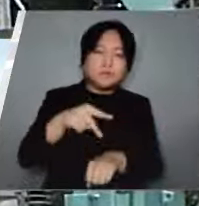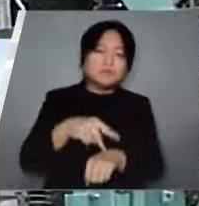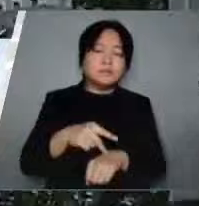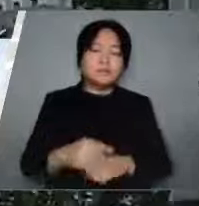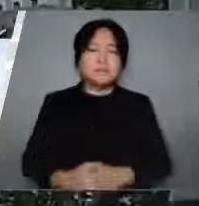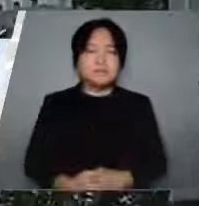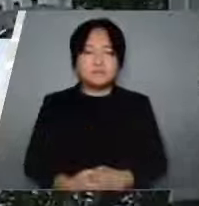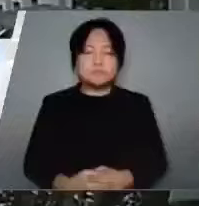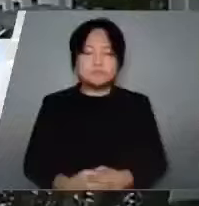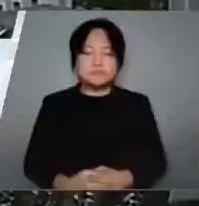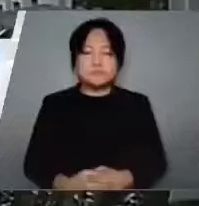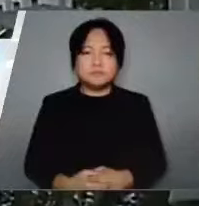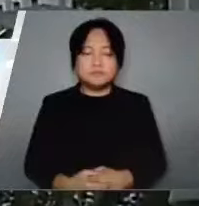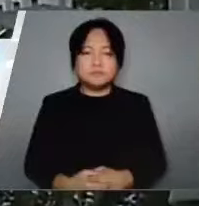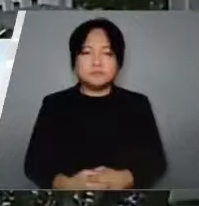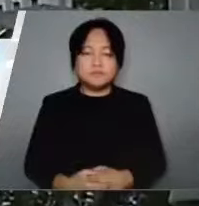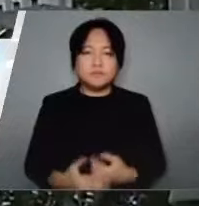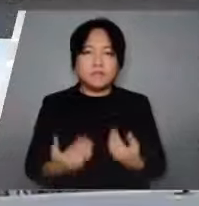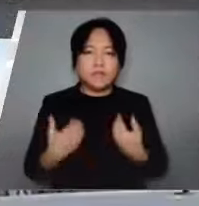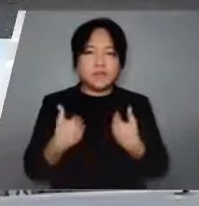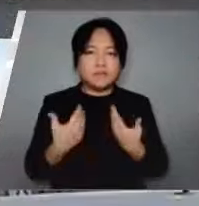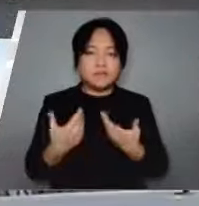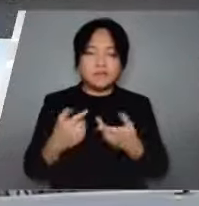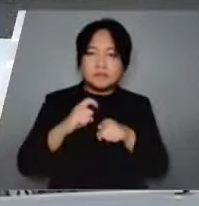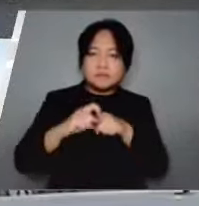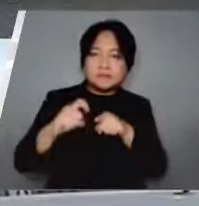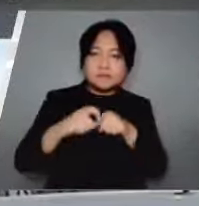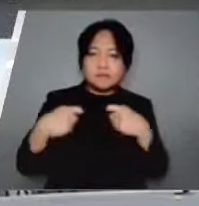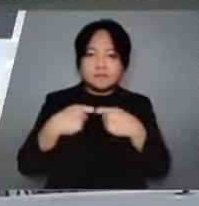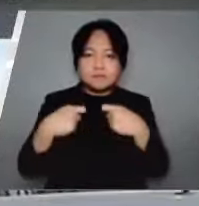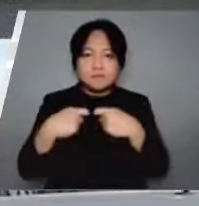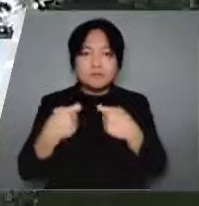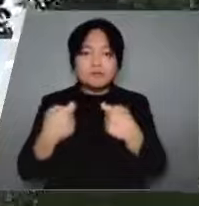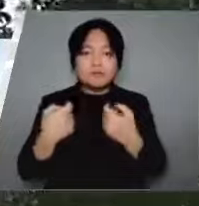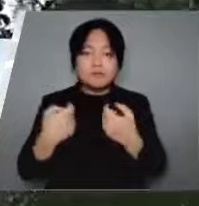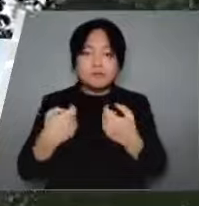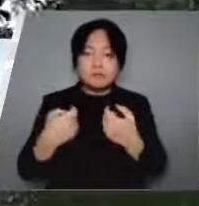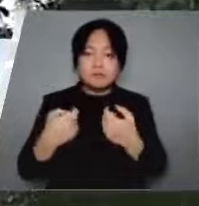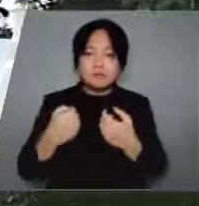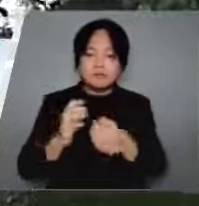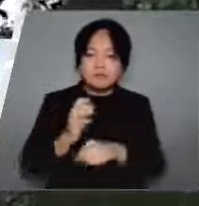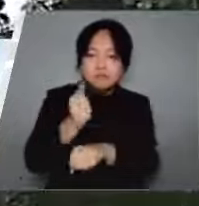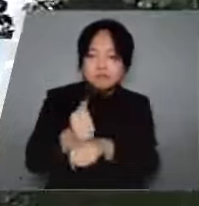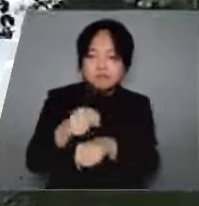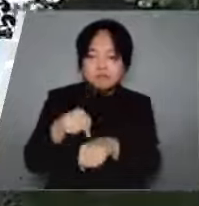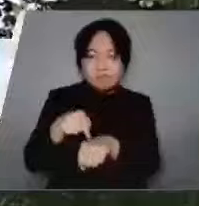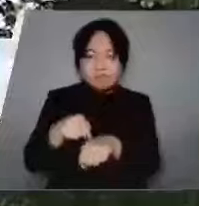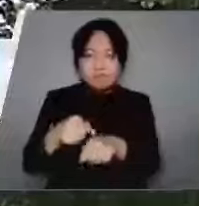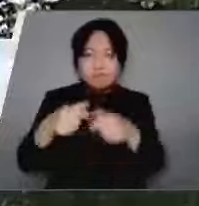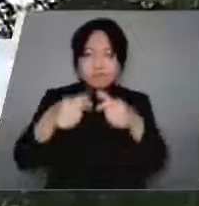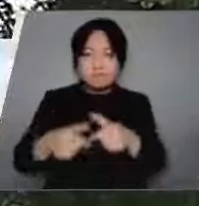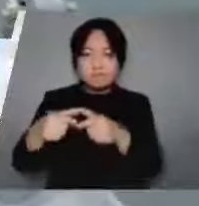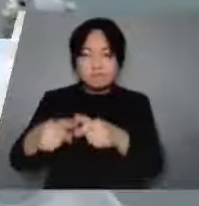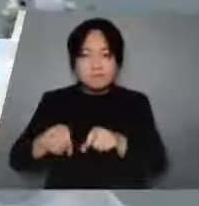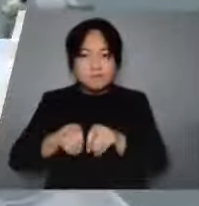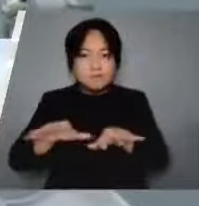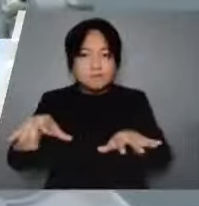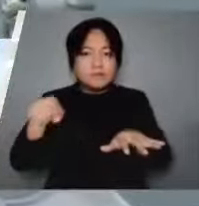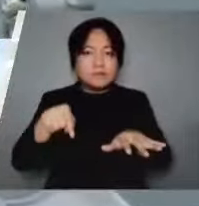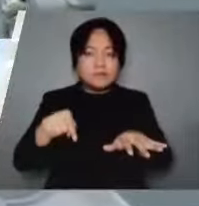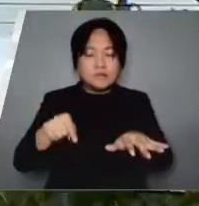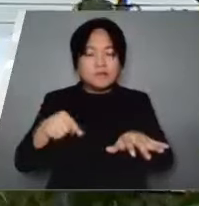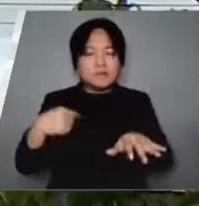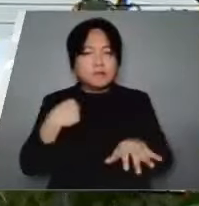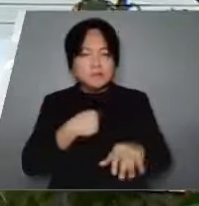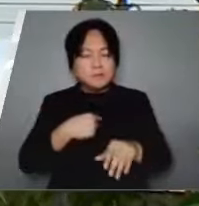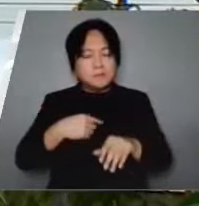Given our present energy constraints, this reduction will be timely as we steadily work toward implementing planned